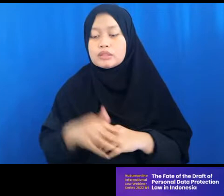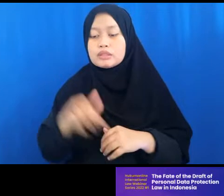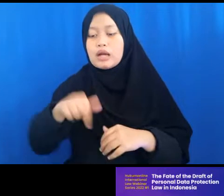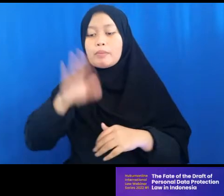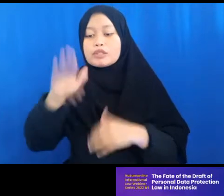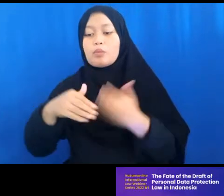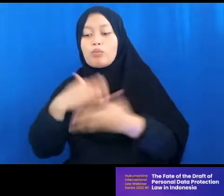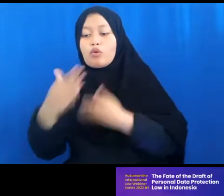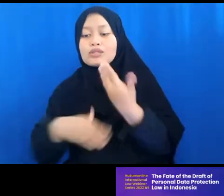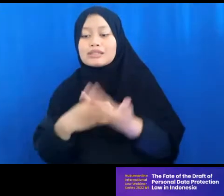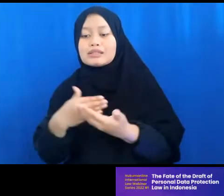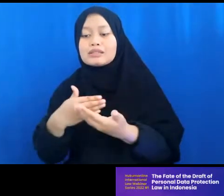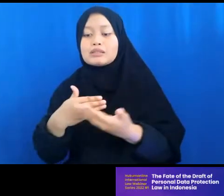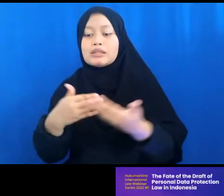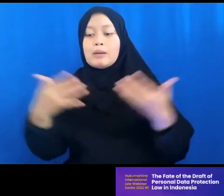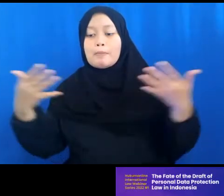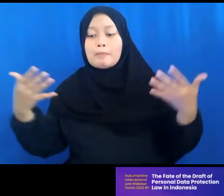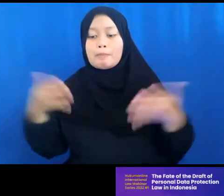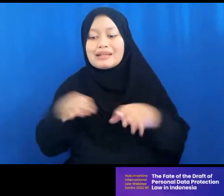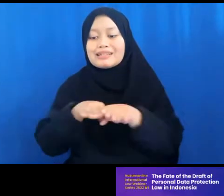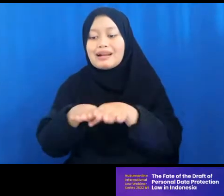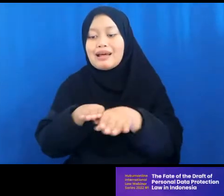tapi memang